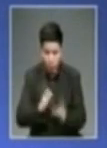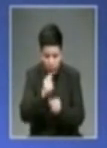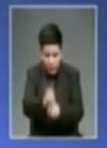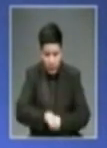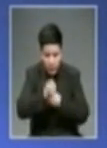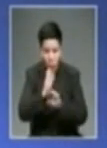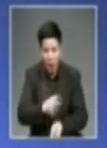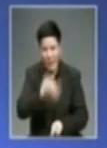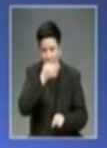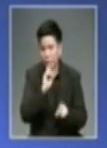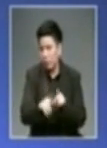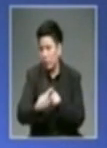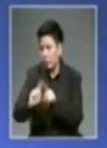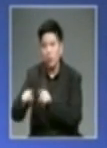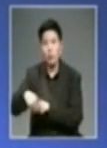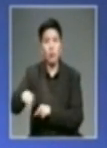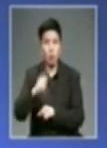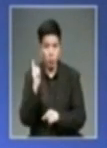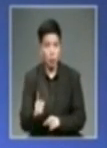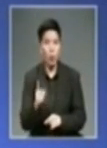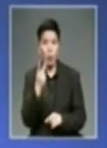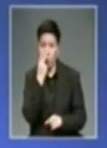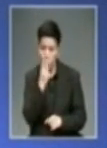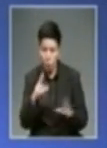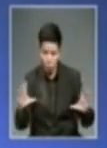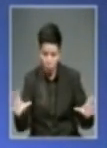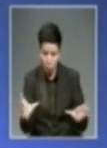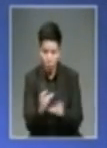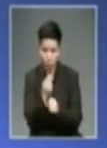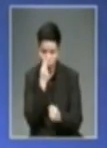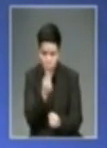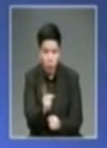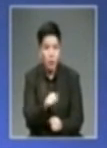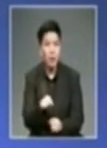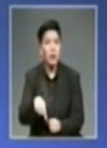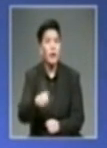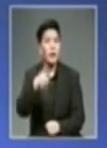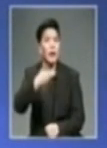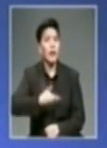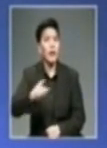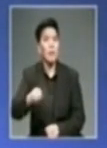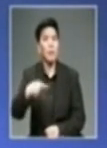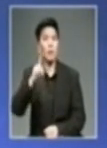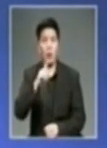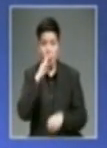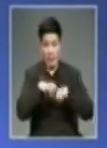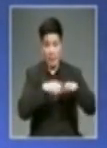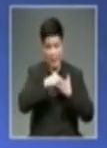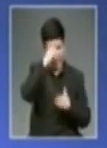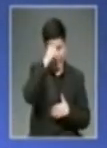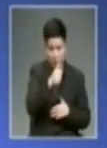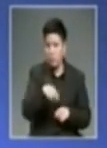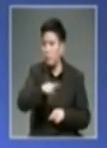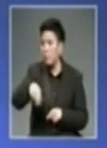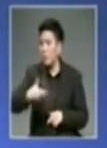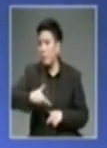ผู้ประกอบอาชีพอิสระเราต้องมองหาให้เจอนะครับว่าเขาจะได้อะไรจากการบริหารจากการศึกษาของชาติปั